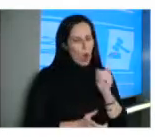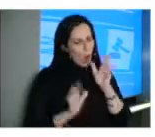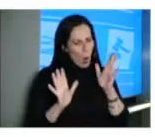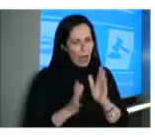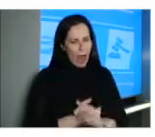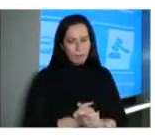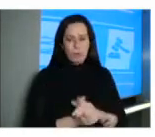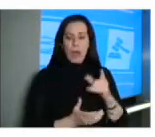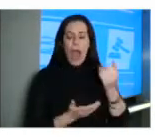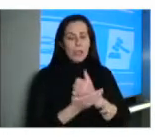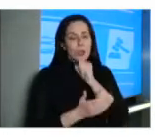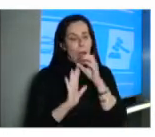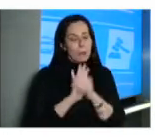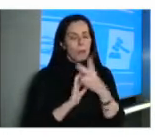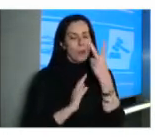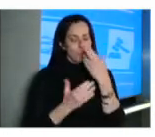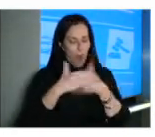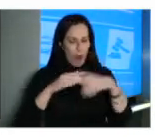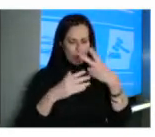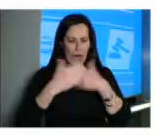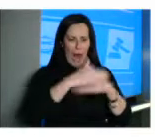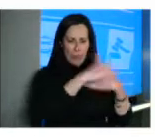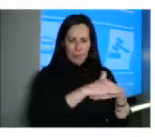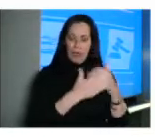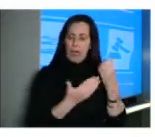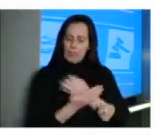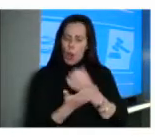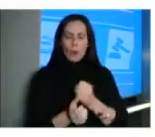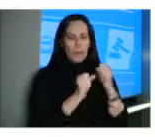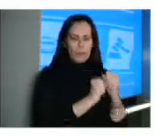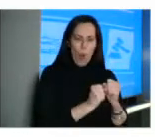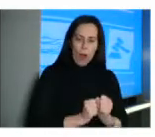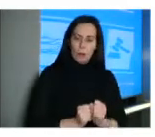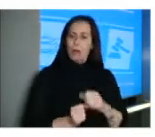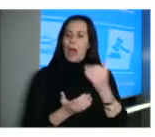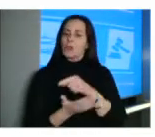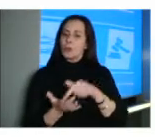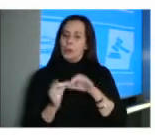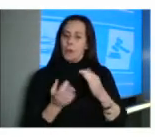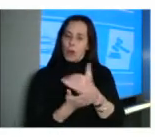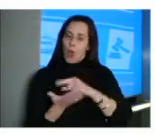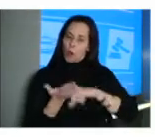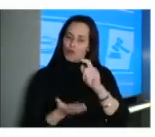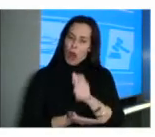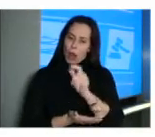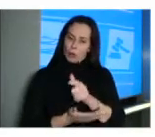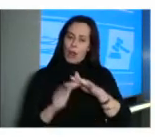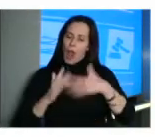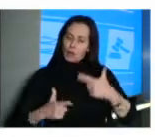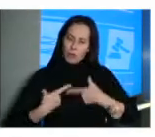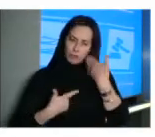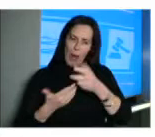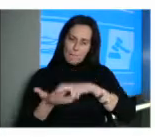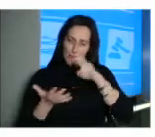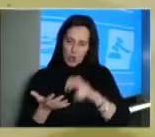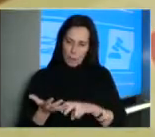כך. החיסכון הפנסיוני מורכב משני חלקים, חיסכון וביטוח. החיסכון הוא בעצם המשכורת החודשית שלכם לחיים